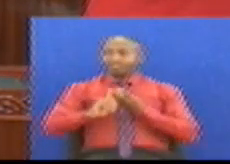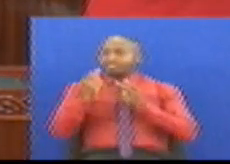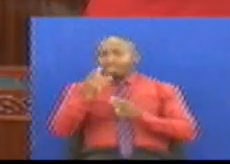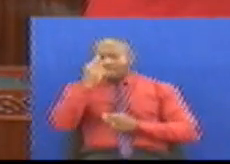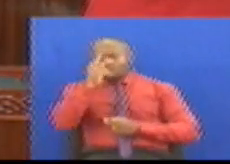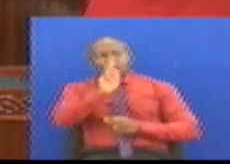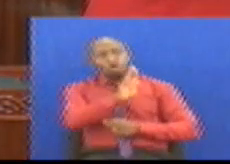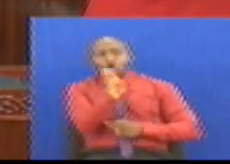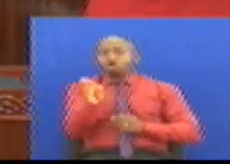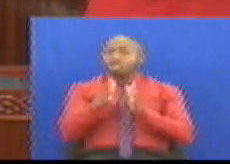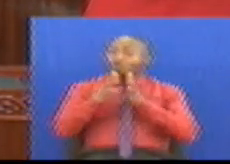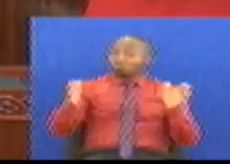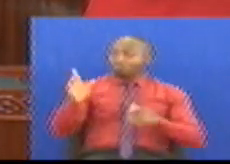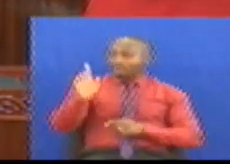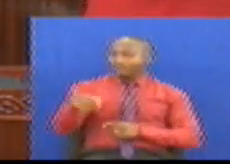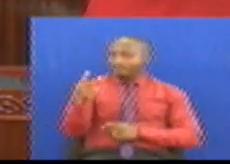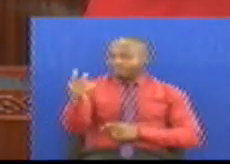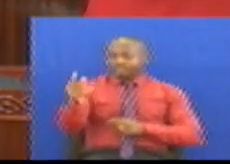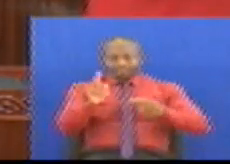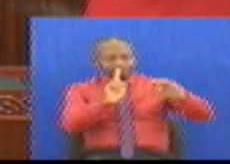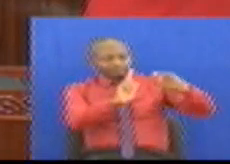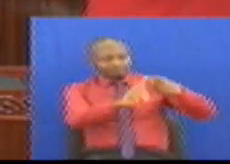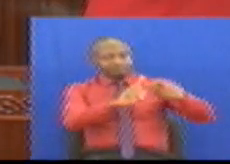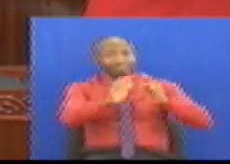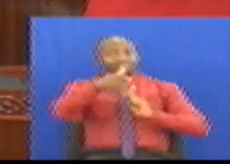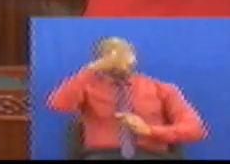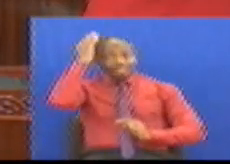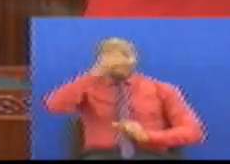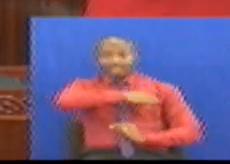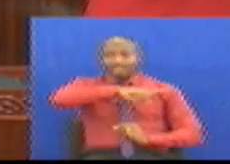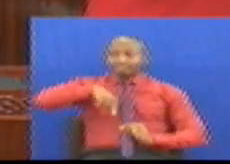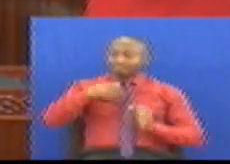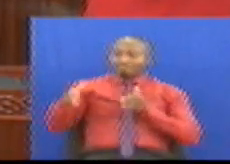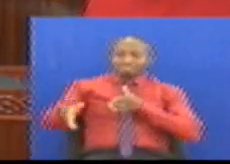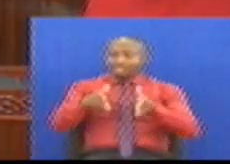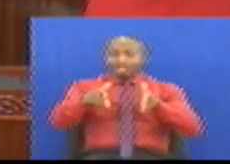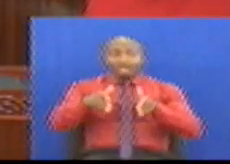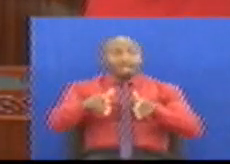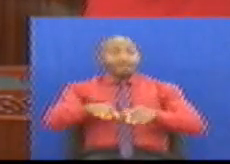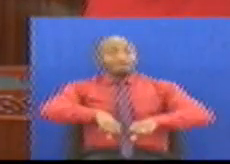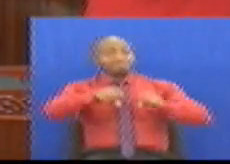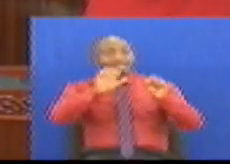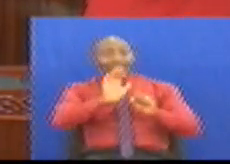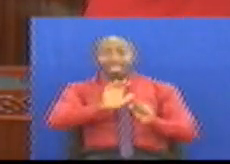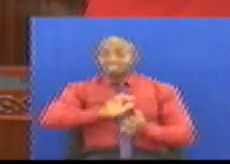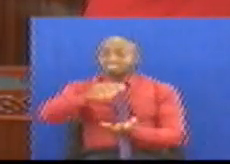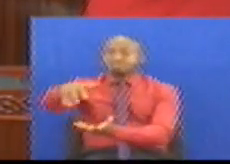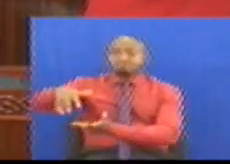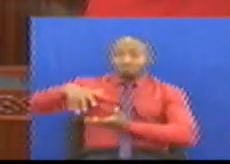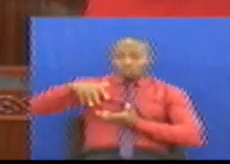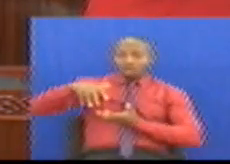hoja kubwa mbili. Hoja ya kwanza tunasema serikali zetu za mitaa zimepokwa mamlaka, lakini hoja ya pili